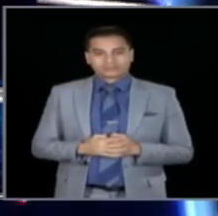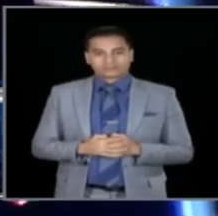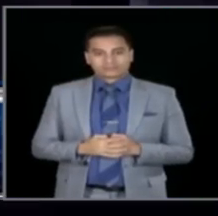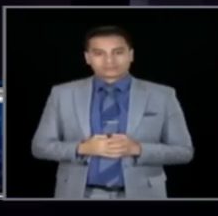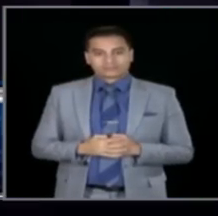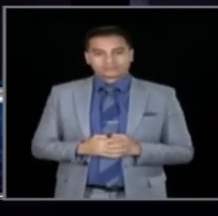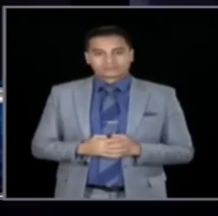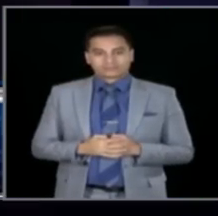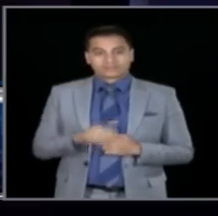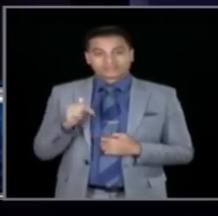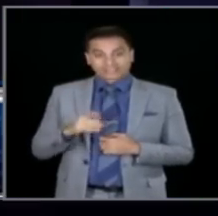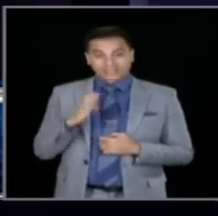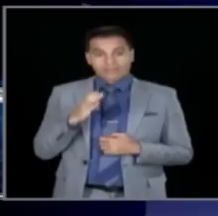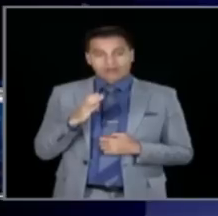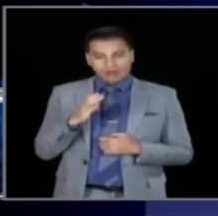في إجابة؟